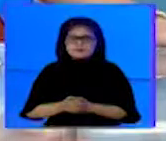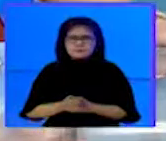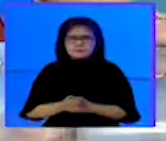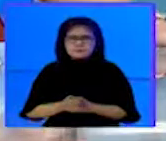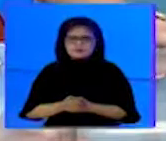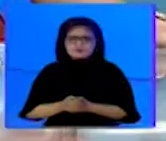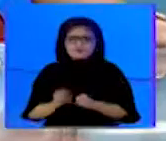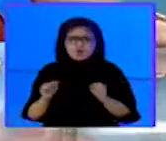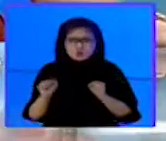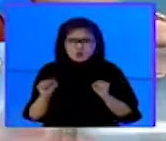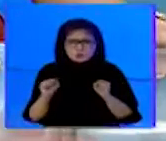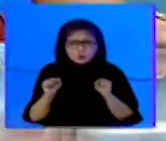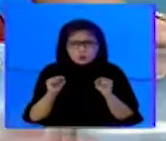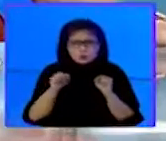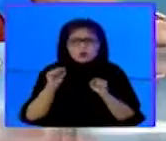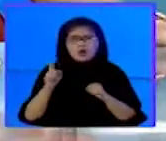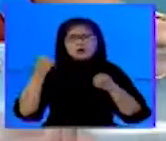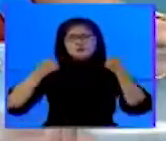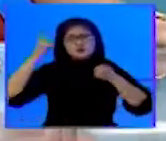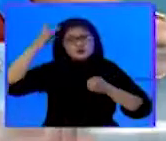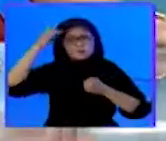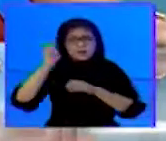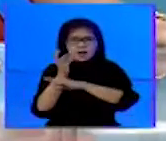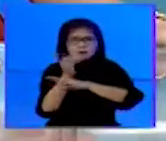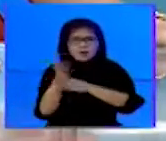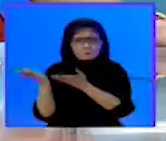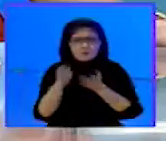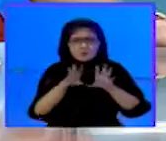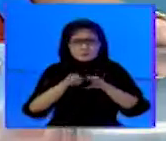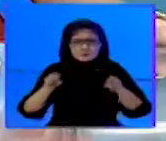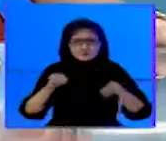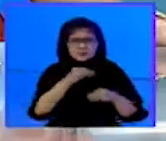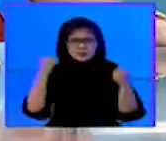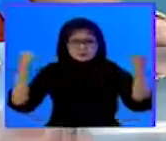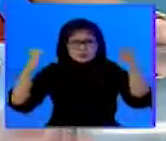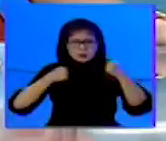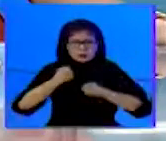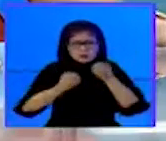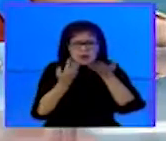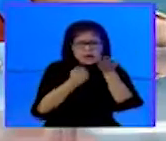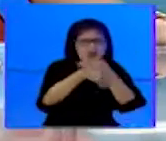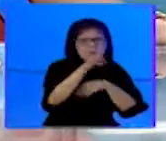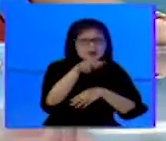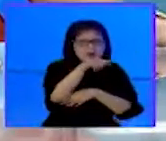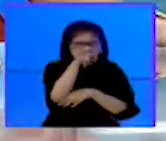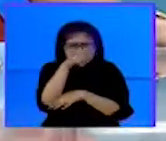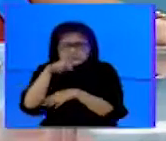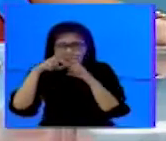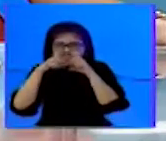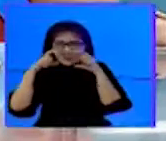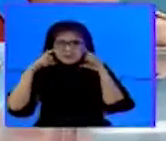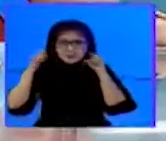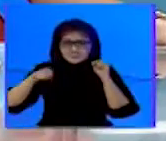Pemirsa, berdalih terburu-buru, sopir ambulans yang membawa sejumlah tenaga medis berupaya kabur saat terjaring razia masker di kawasan Cempaka